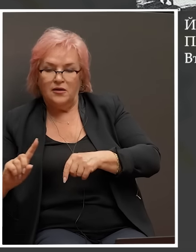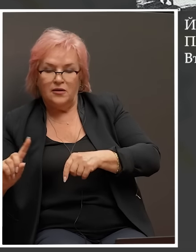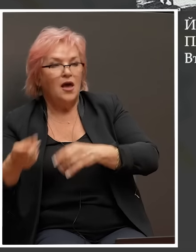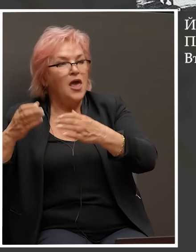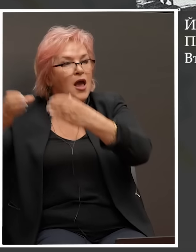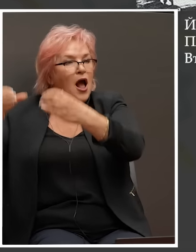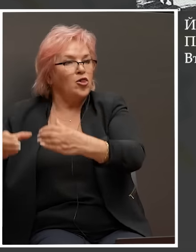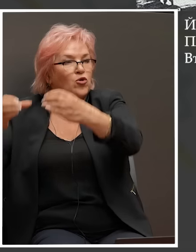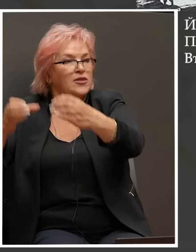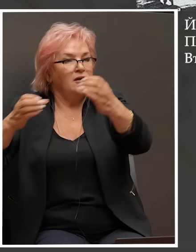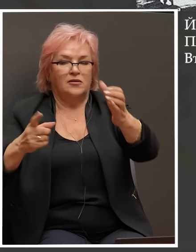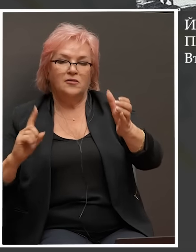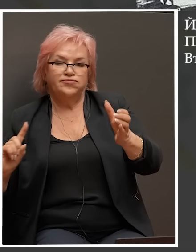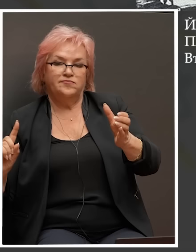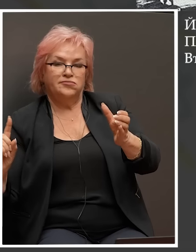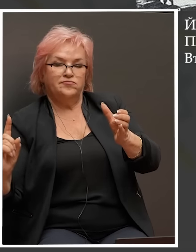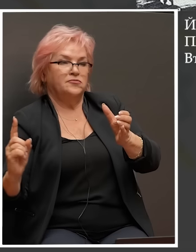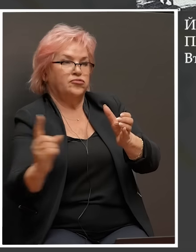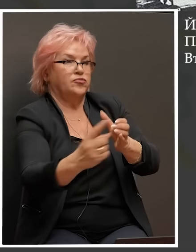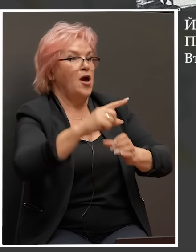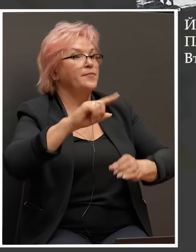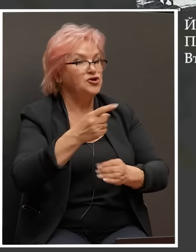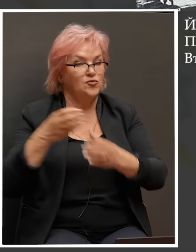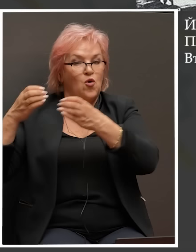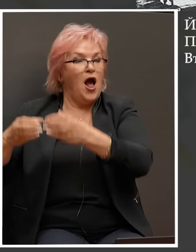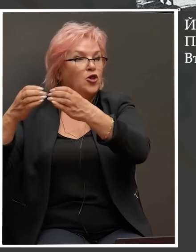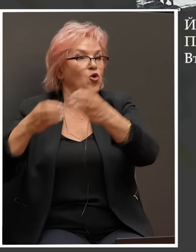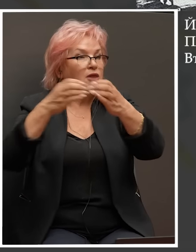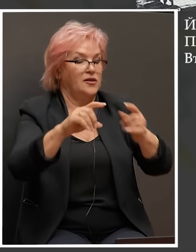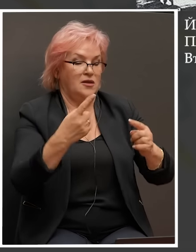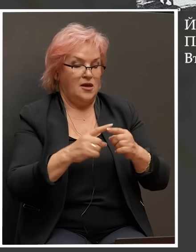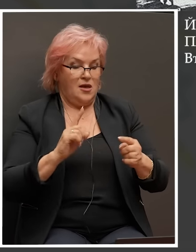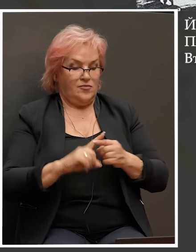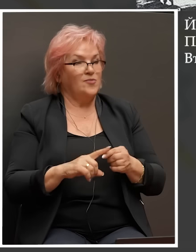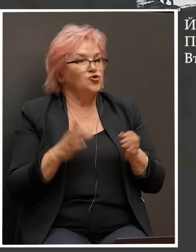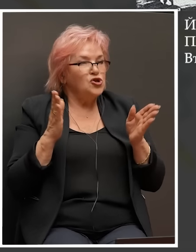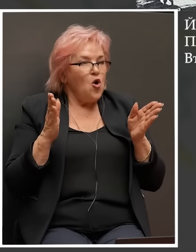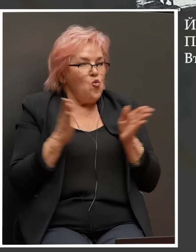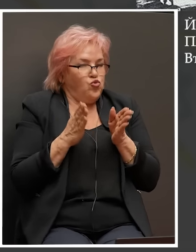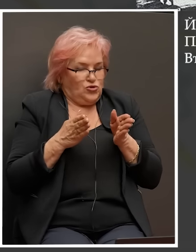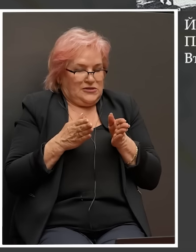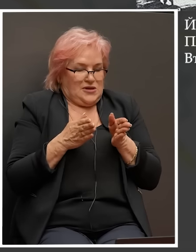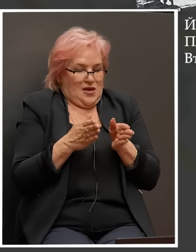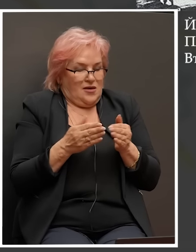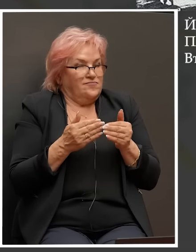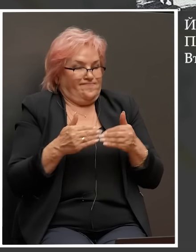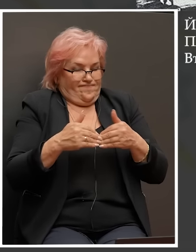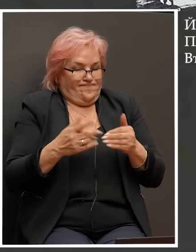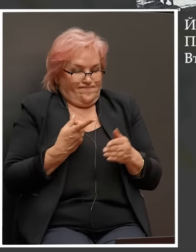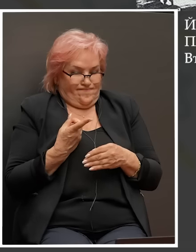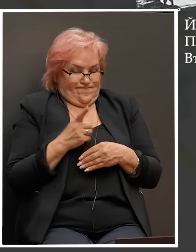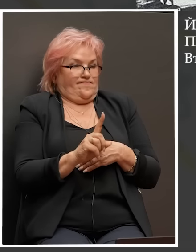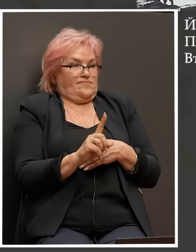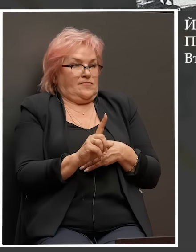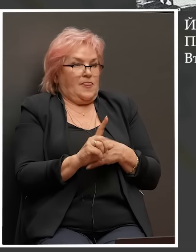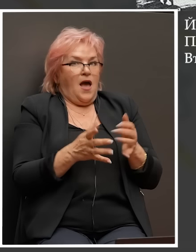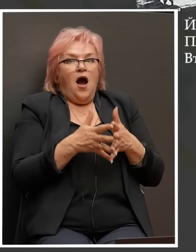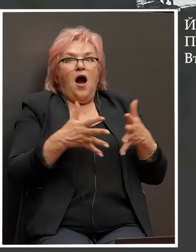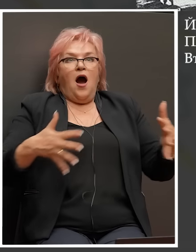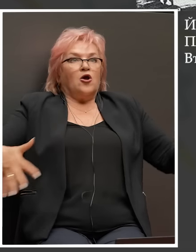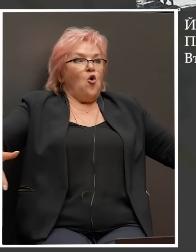колоннаде. Почему вы идете по колоннаде? Потому что вы выходите из довольно узкого места, Борго. Вы выходите на